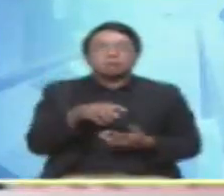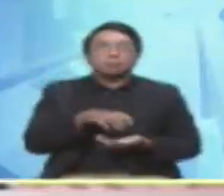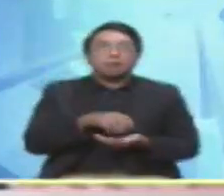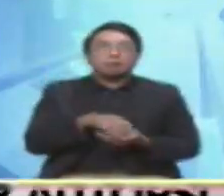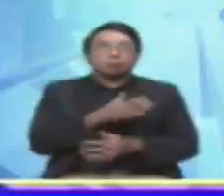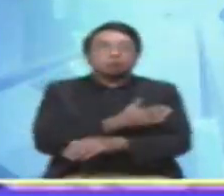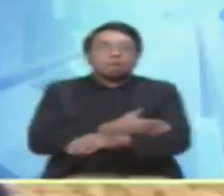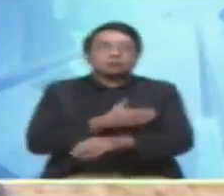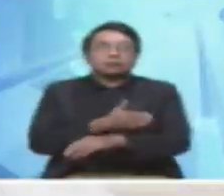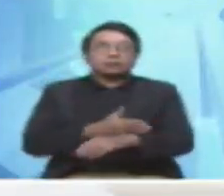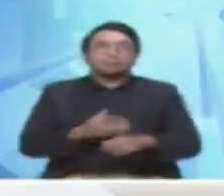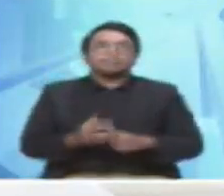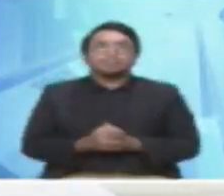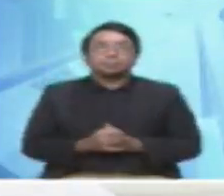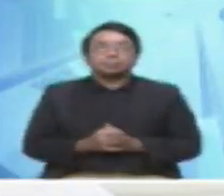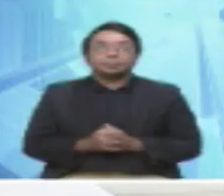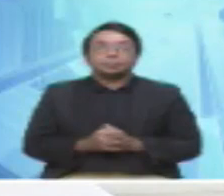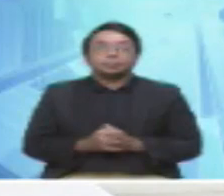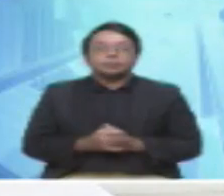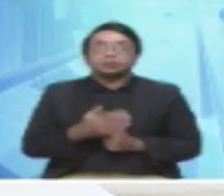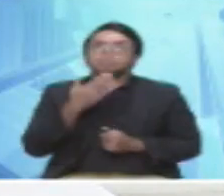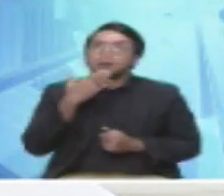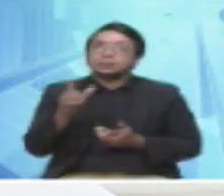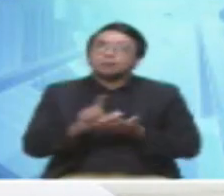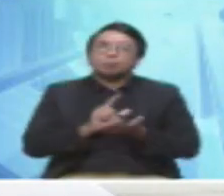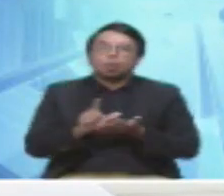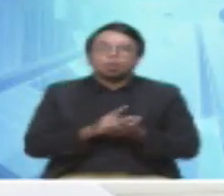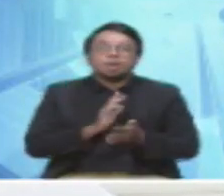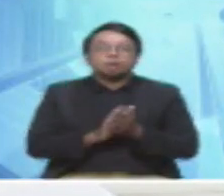Terima kasih Heri Santo atas laporannya dari Banyumas, Jawa Tengah.